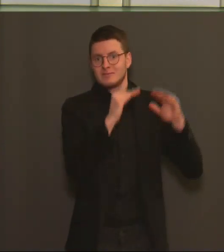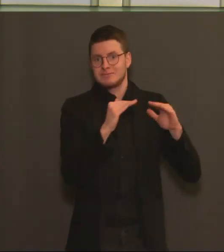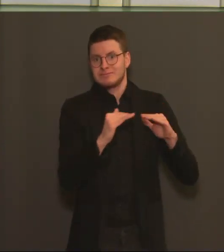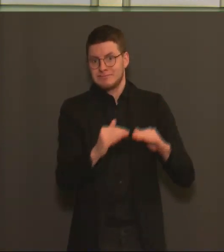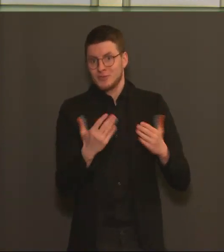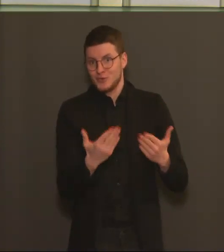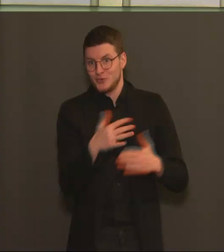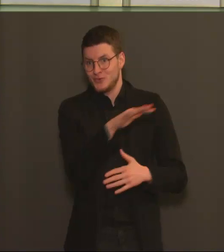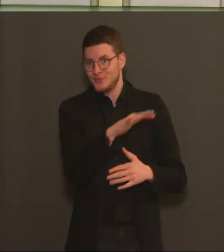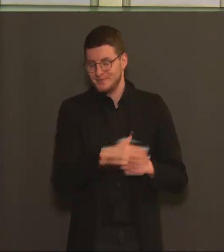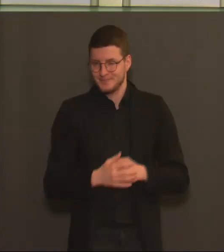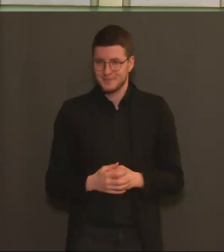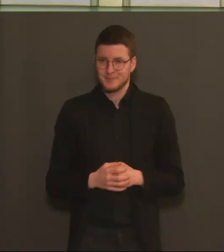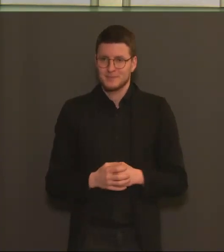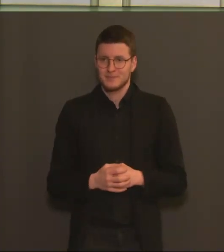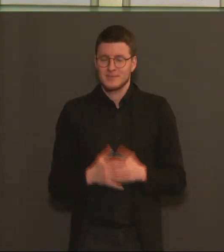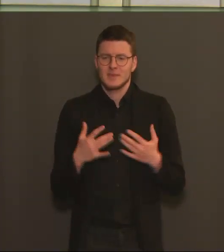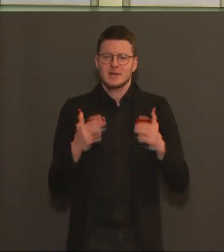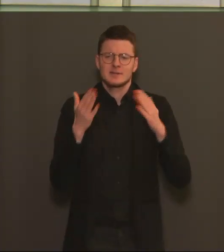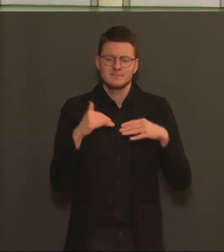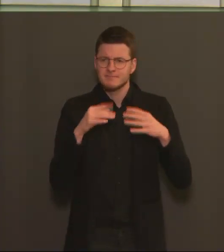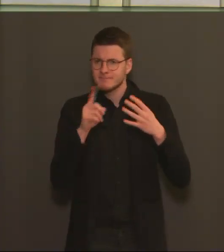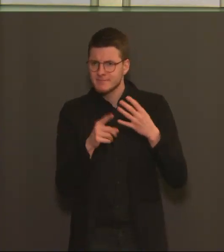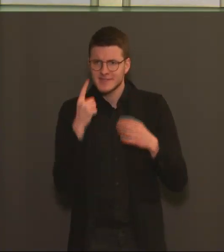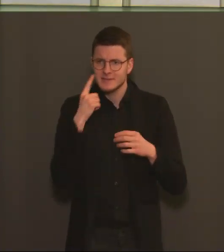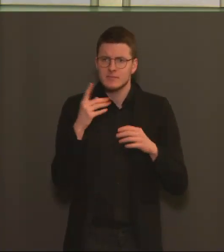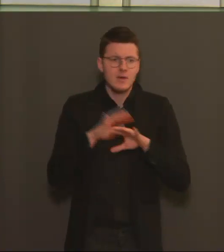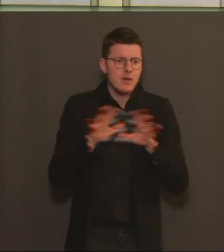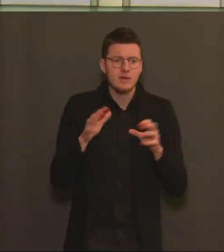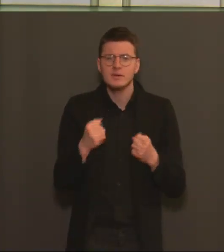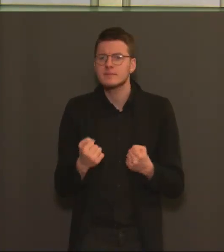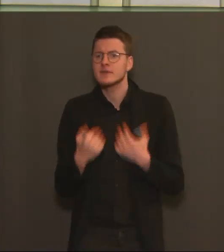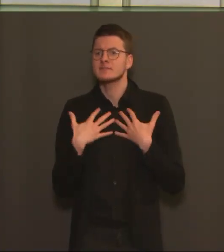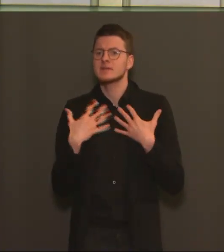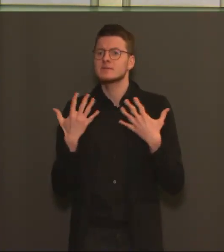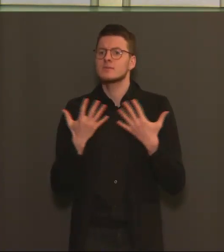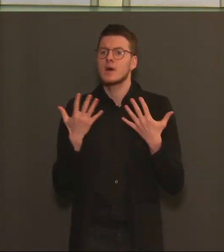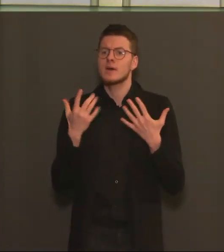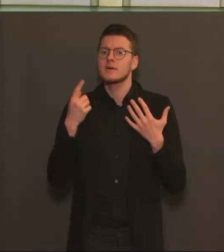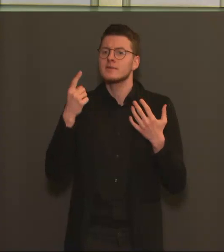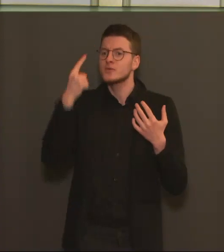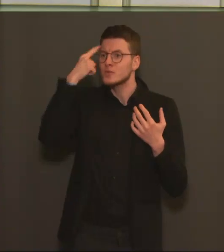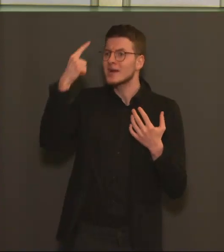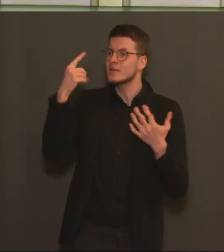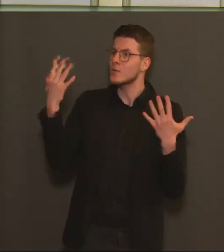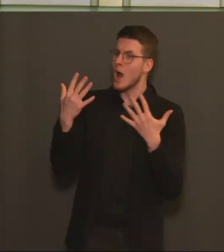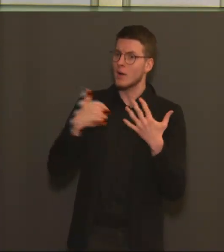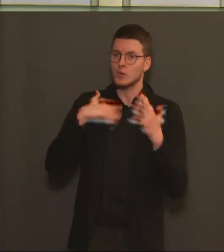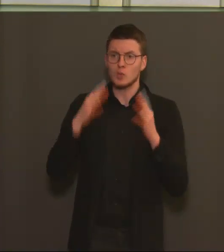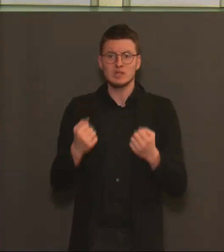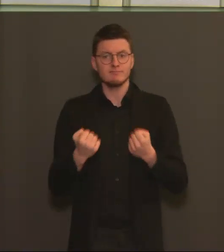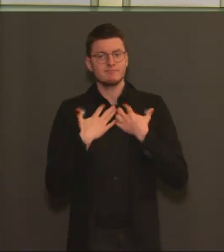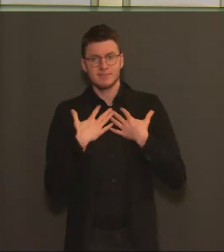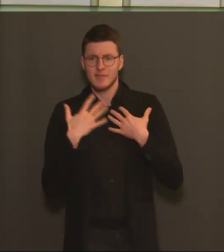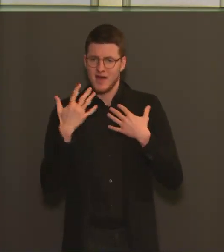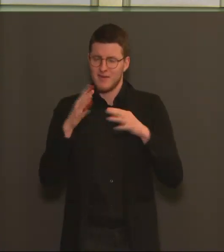Wanneer je kijkt naar de plaats van besmetting van alle gekende besmettingen, of de besmettingen waarvan we weten waar mensen ze opgelopen hebben, dan zien